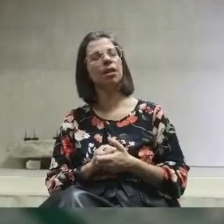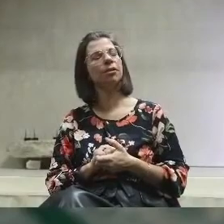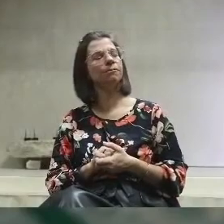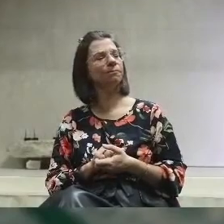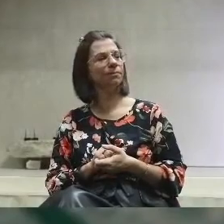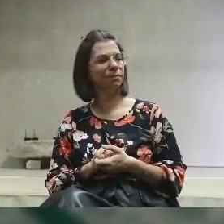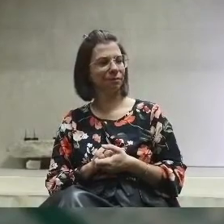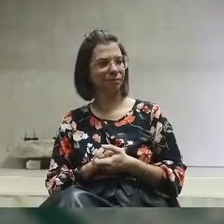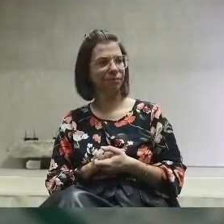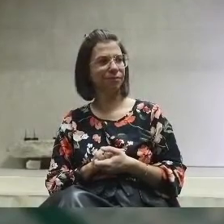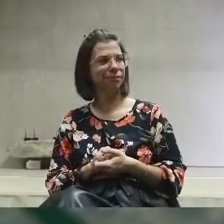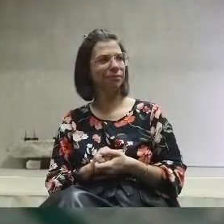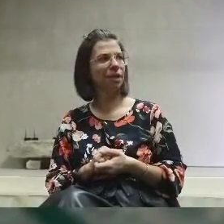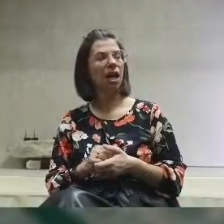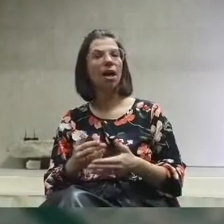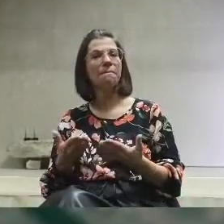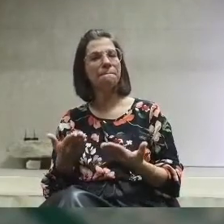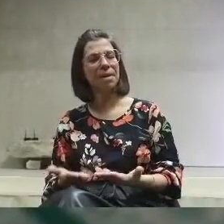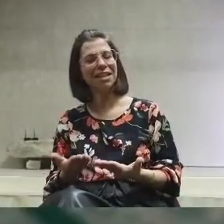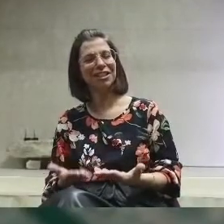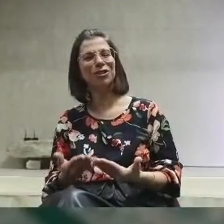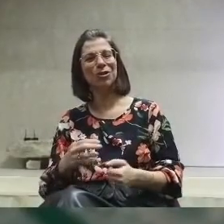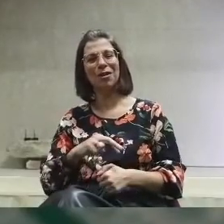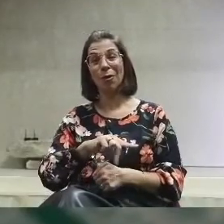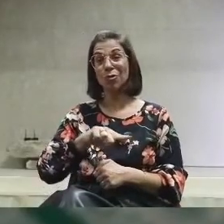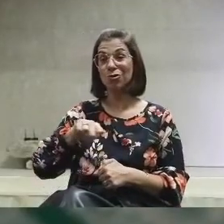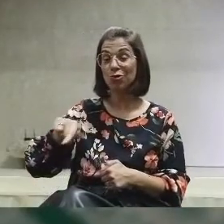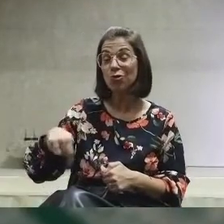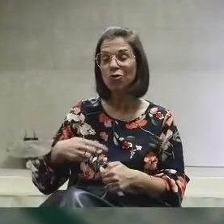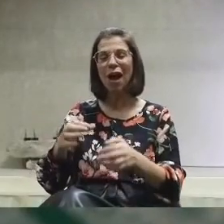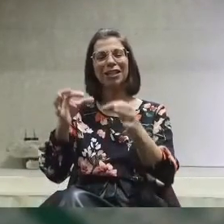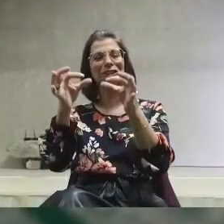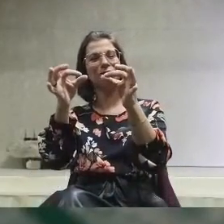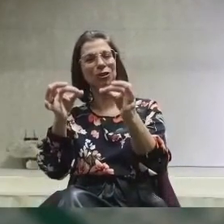sommes justifiés par son sang,